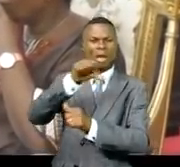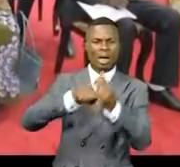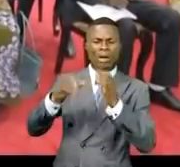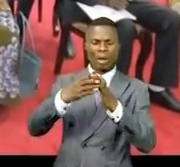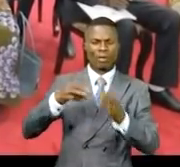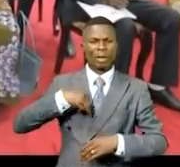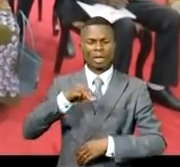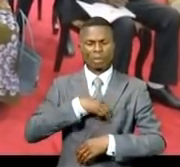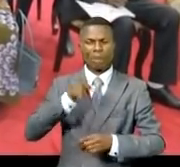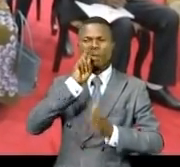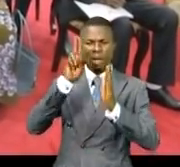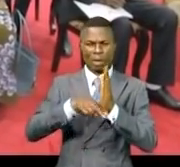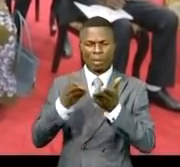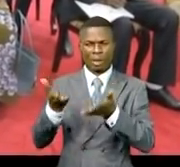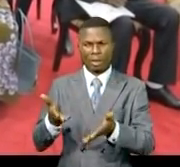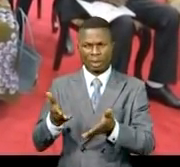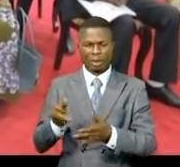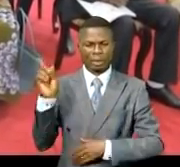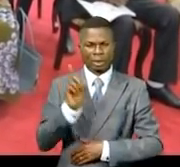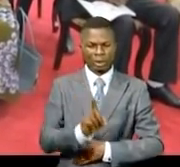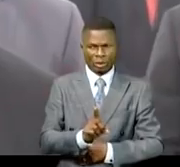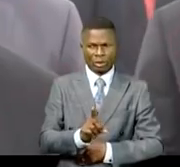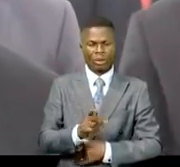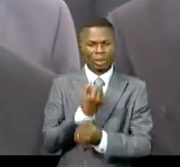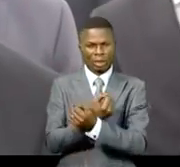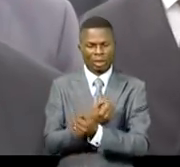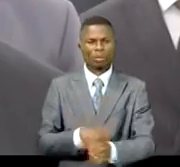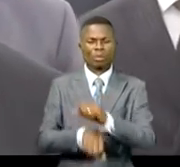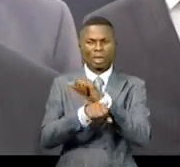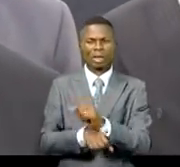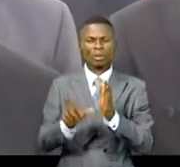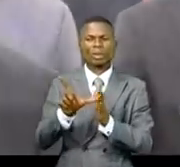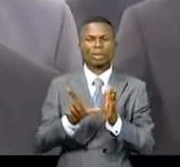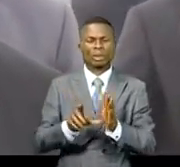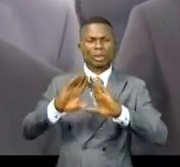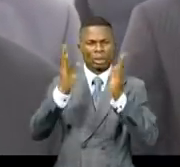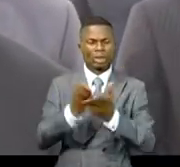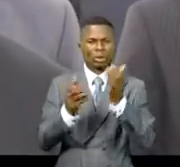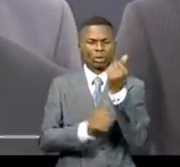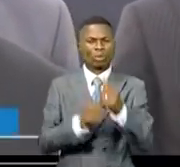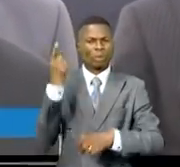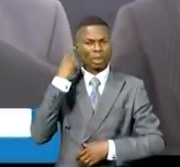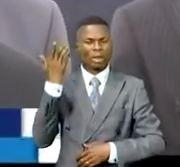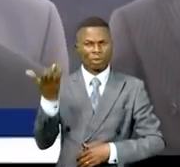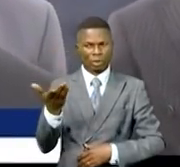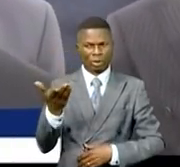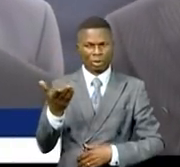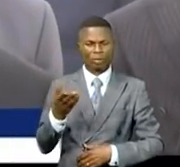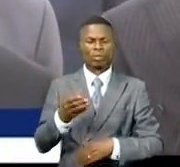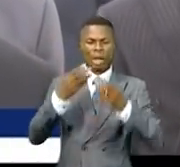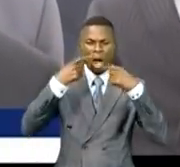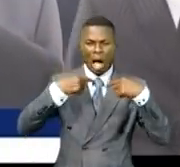Parlement. Nous sommes venus nous acquitter d'un devoir traditionnel, comme tout le monde l'a suivi, après la